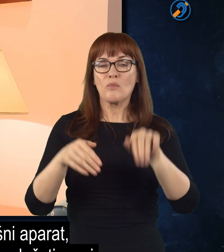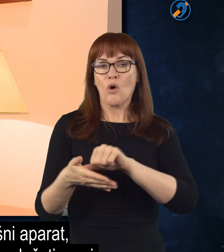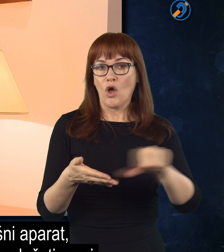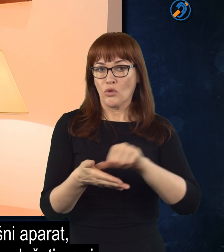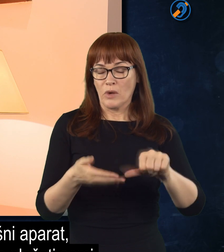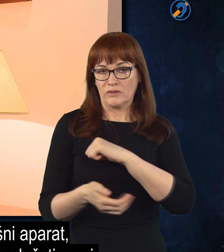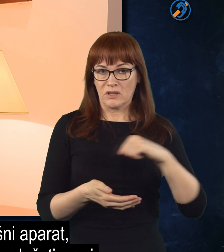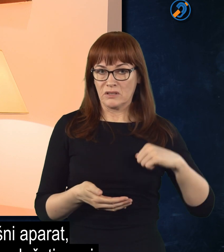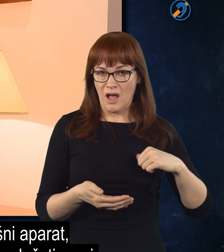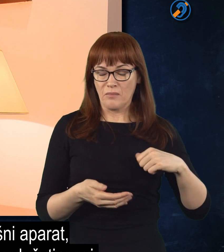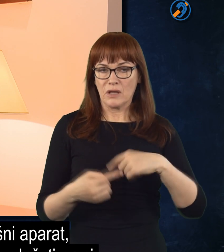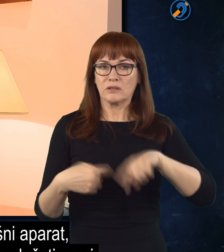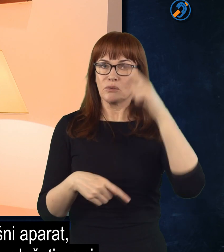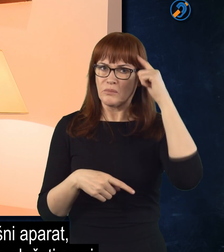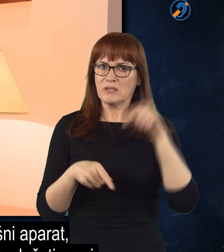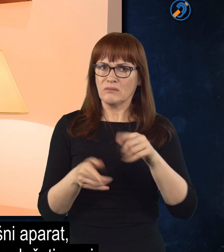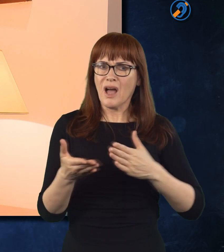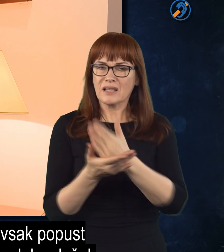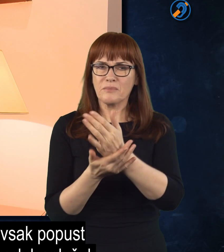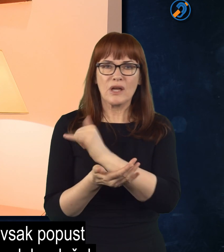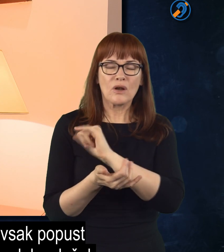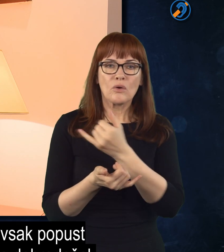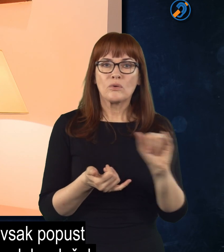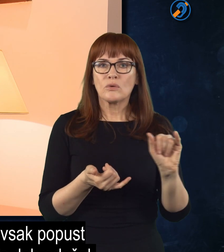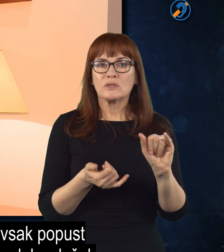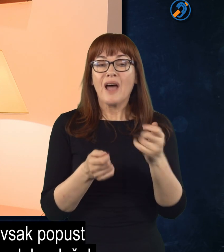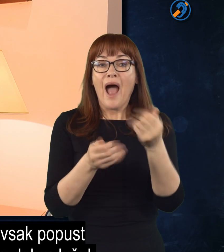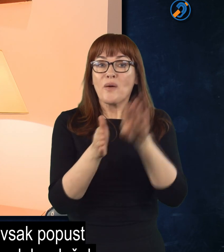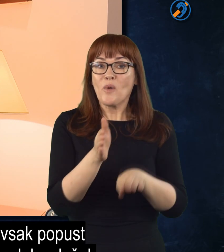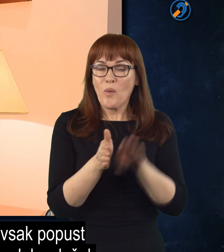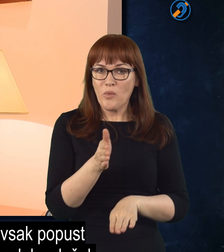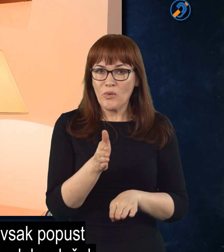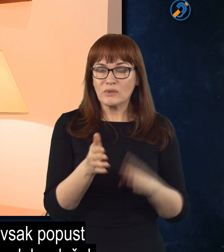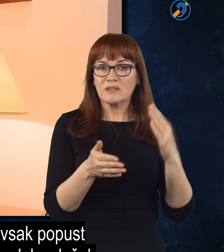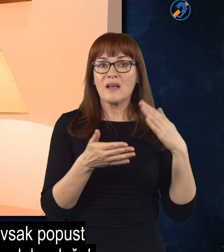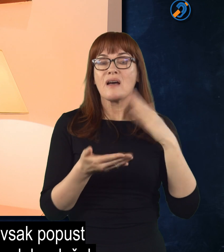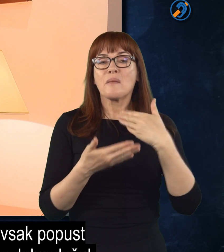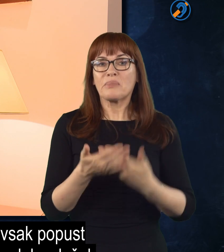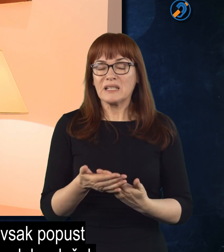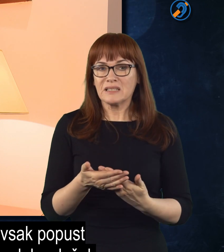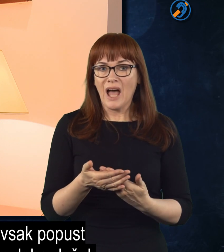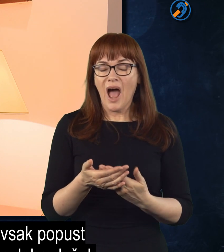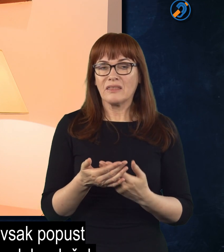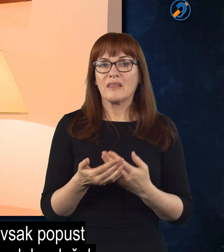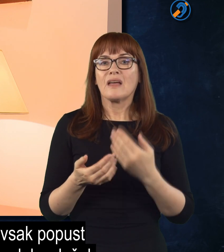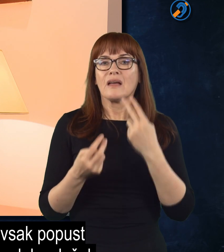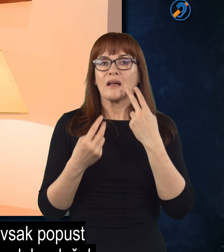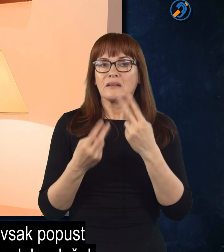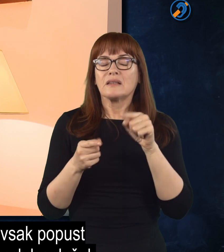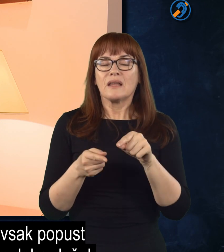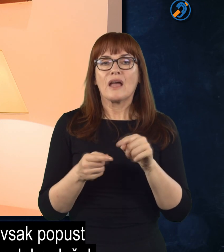razliko morajo doplačevati sami. Zato se mi zdi v tej smeri vsak popust, ki je priznan s strani dobavitelja,